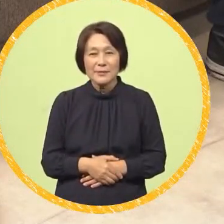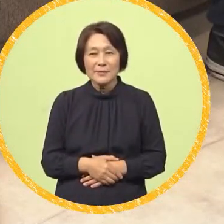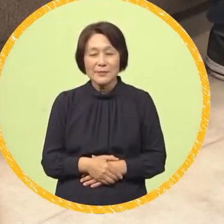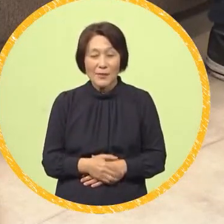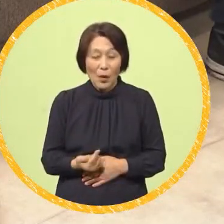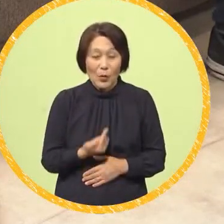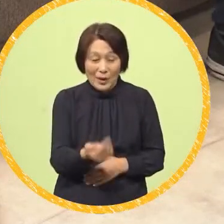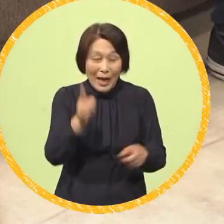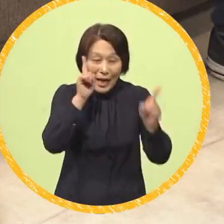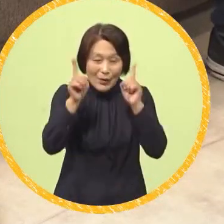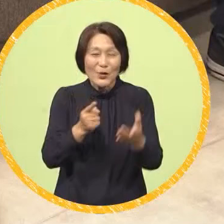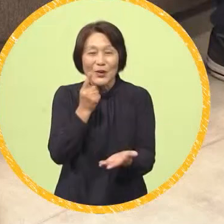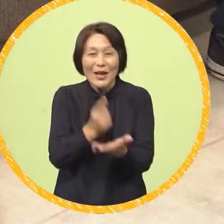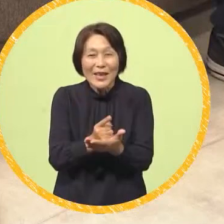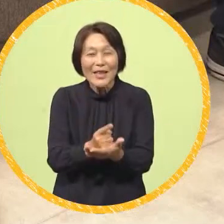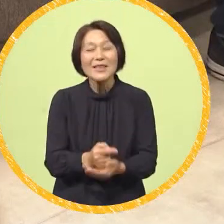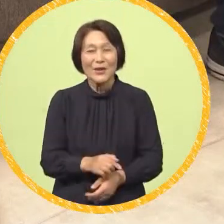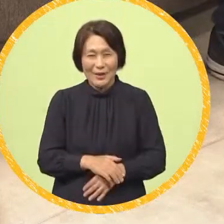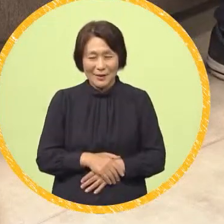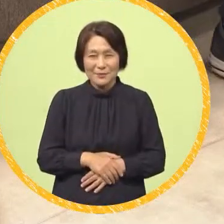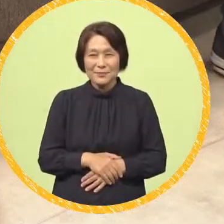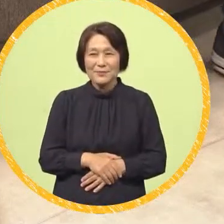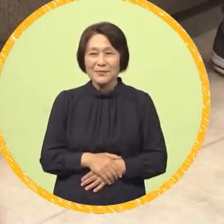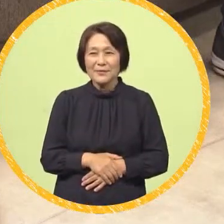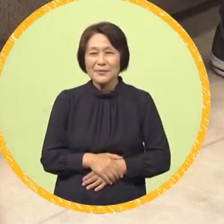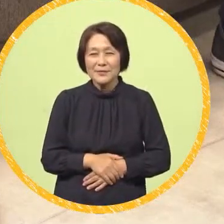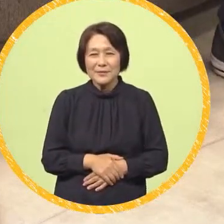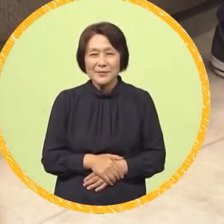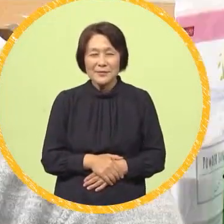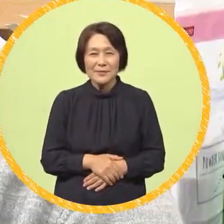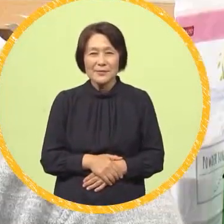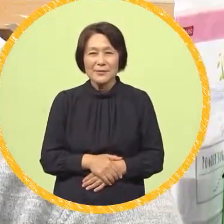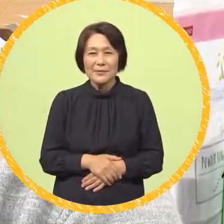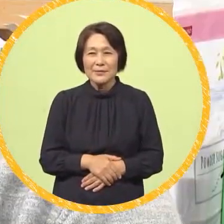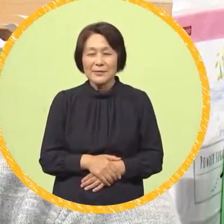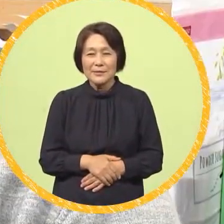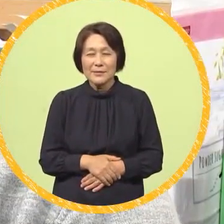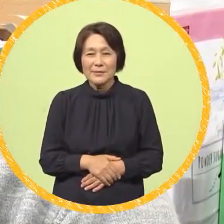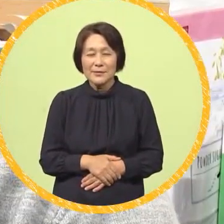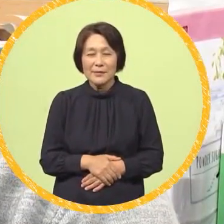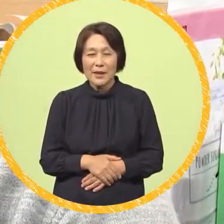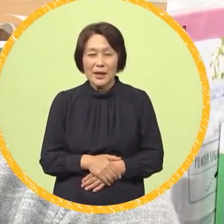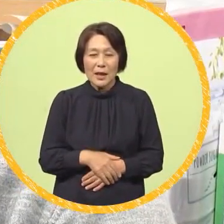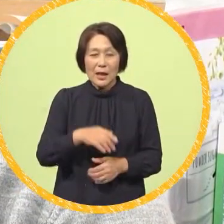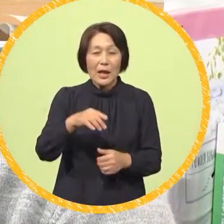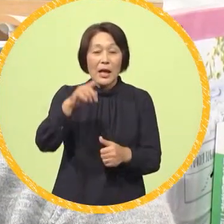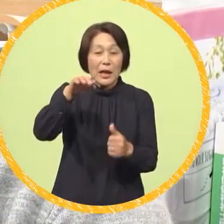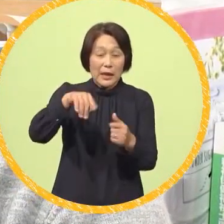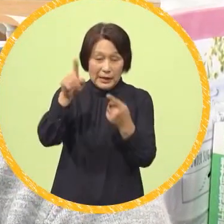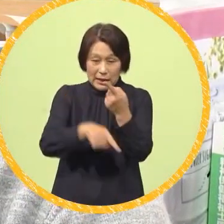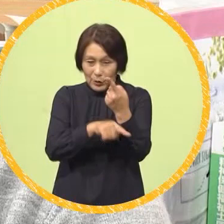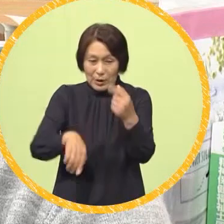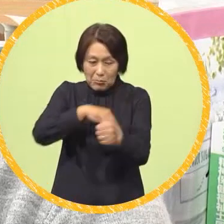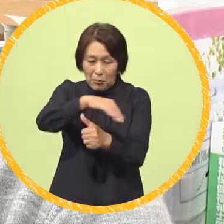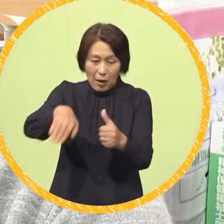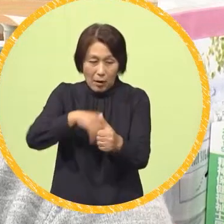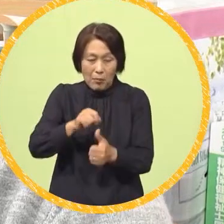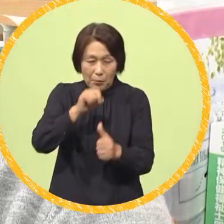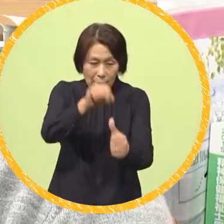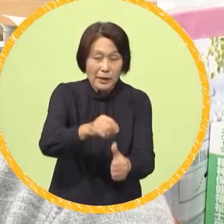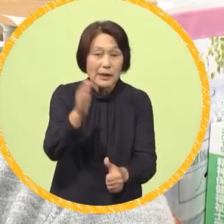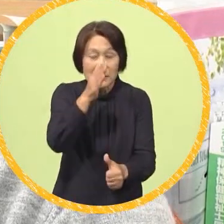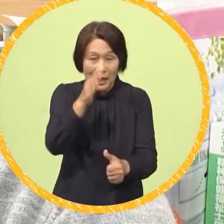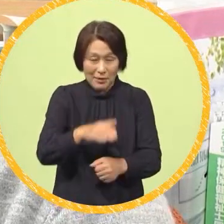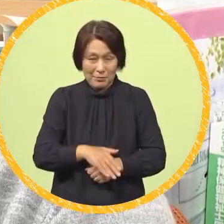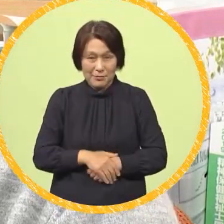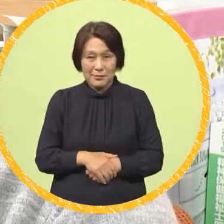遊びに来てるだけだけどね それがいいんだと思う。 まあ一人にしない、その薬物依存症の